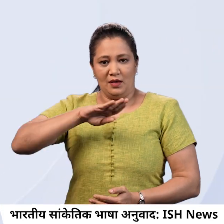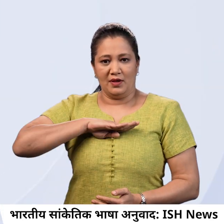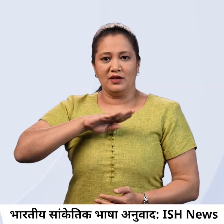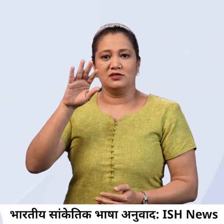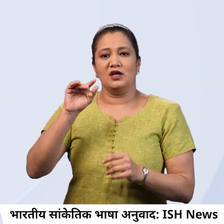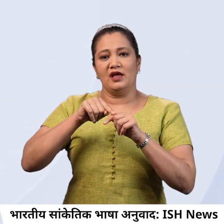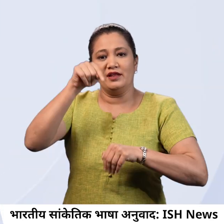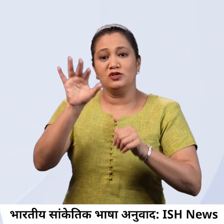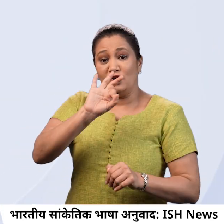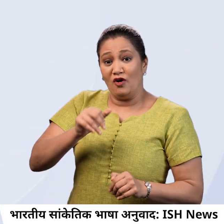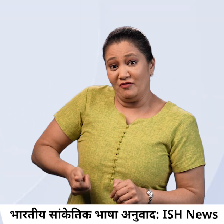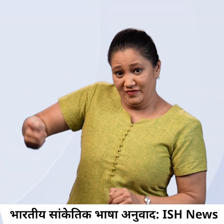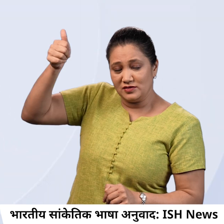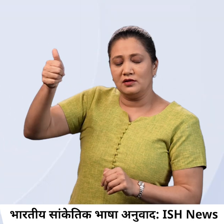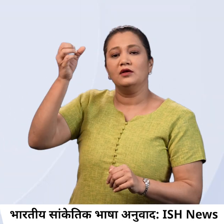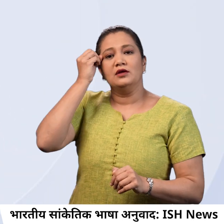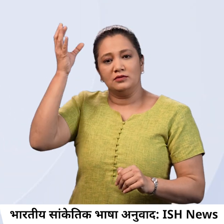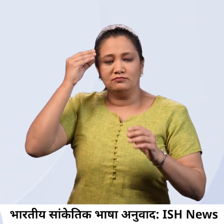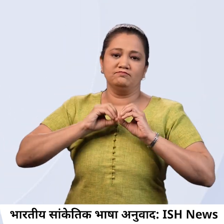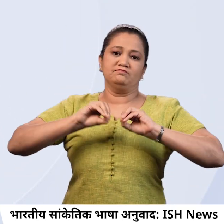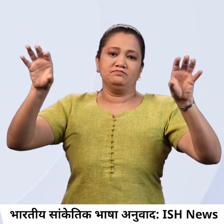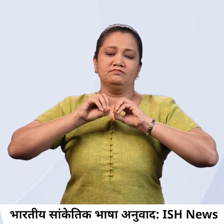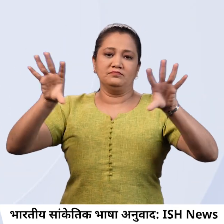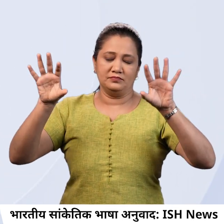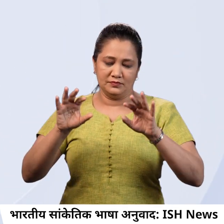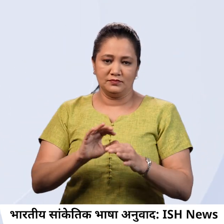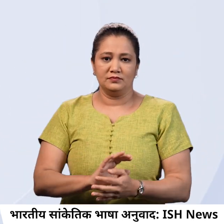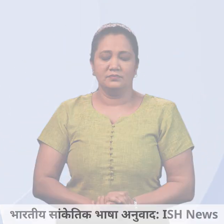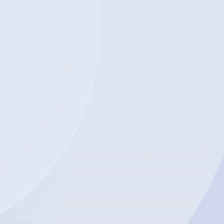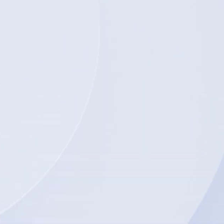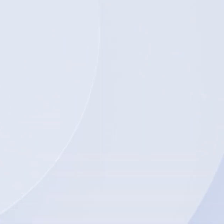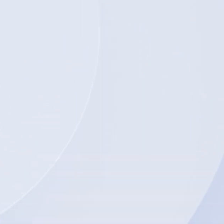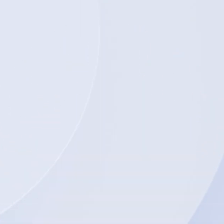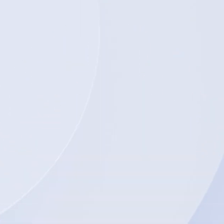मुख्य निवडणूक अधिकारी महाराष्ट्र राज्य यांच्यातर्फे जनहितार्थ प्रसारित.